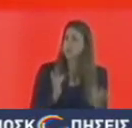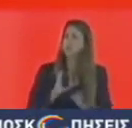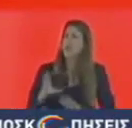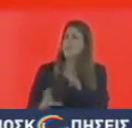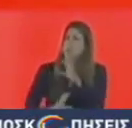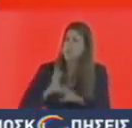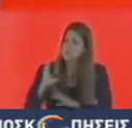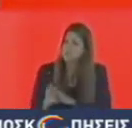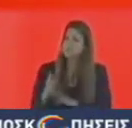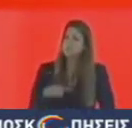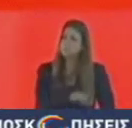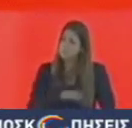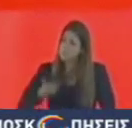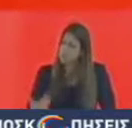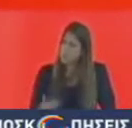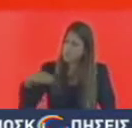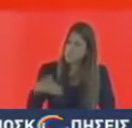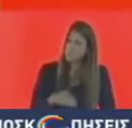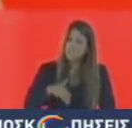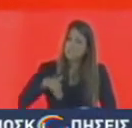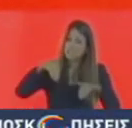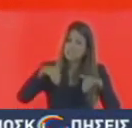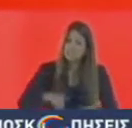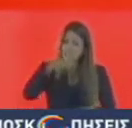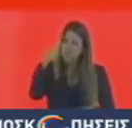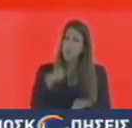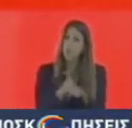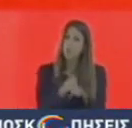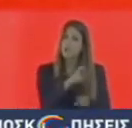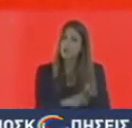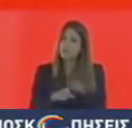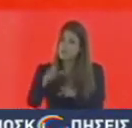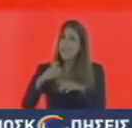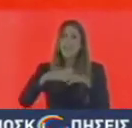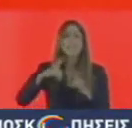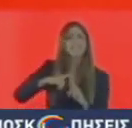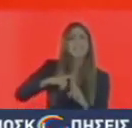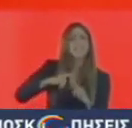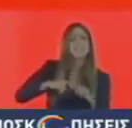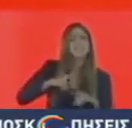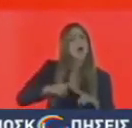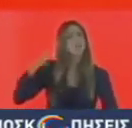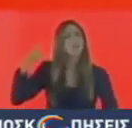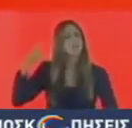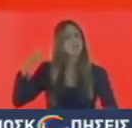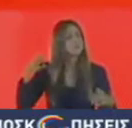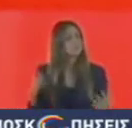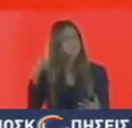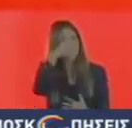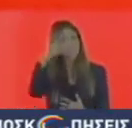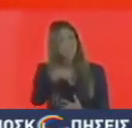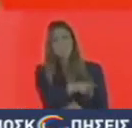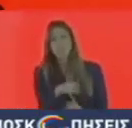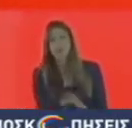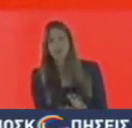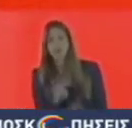στα εργασιακά δικαιώματα, ο επιστήμονας, ο τεχνίτης, ο ΣΥΡΙΖΑ, είναι αυτός που